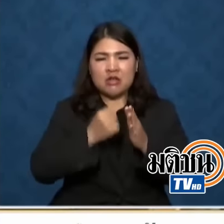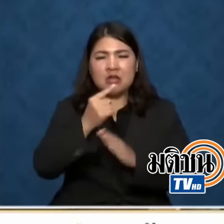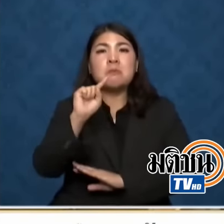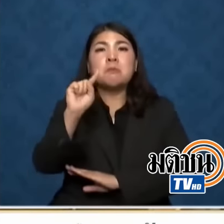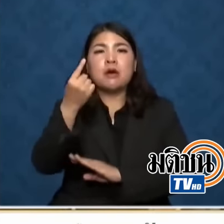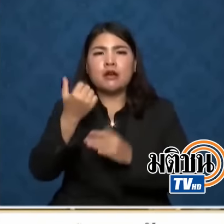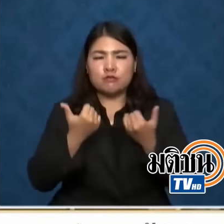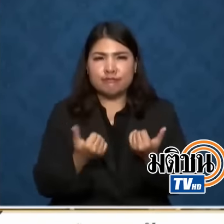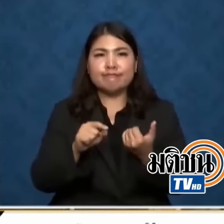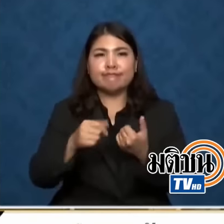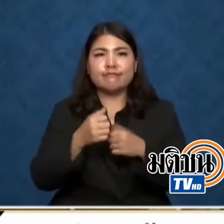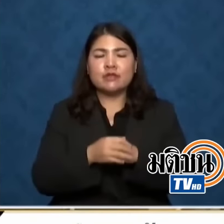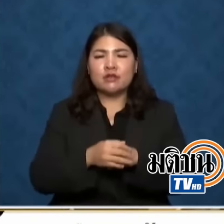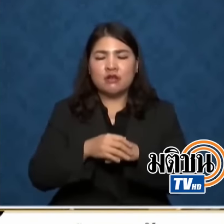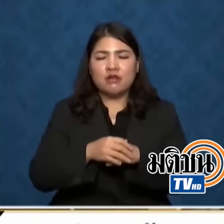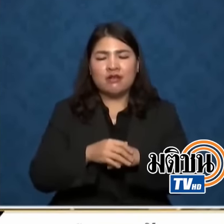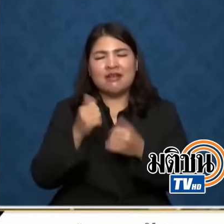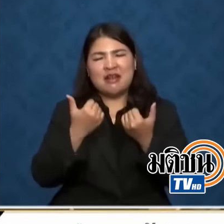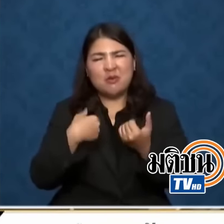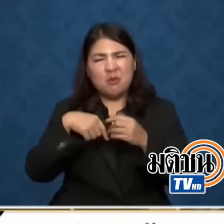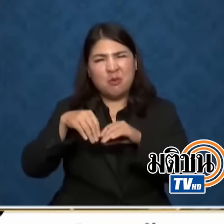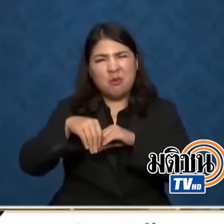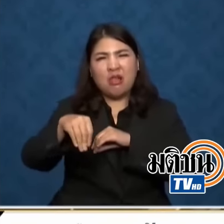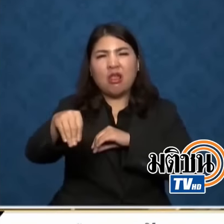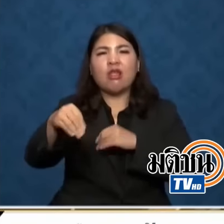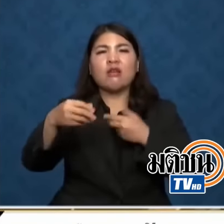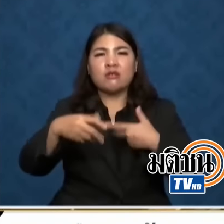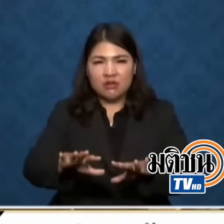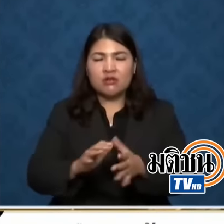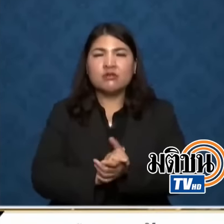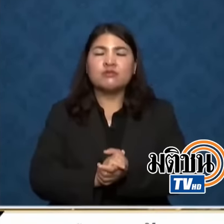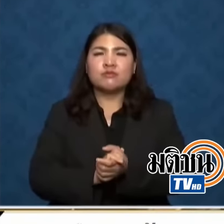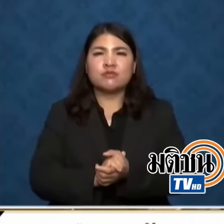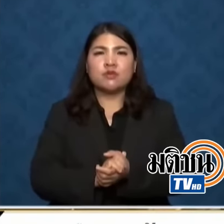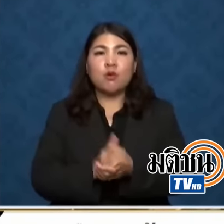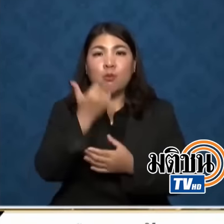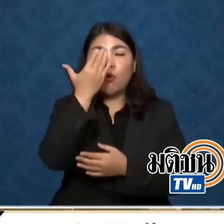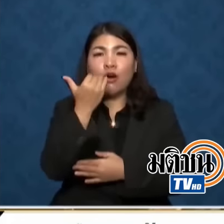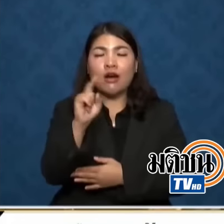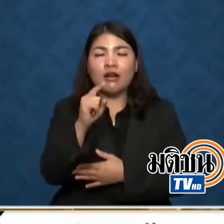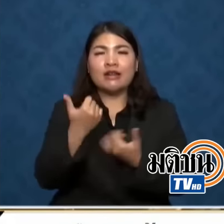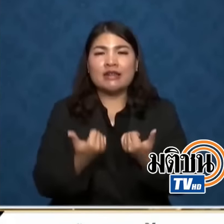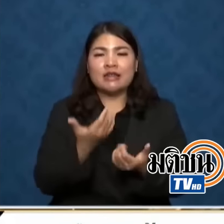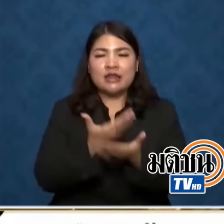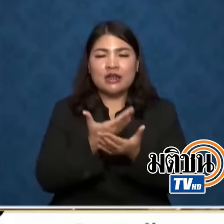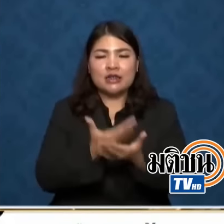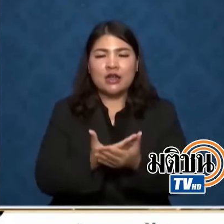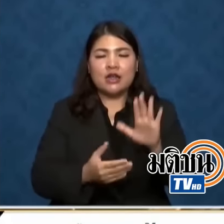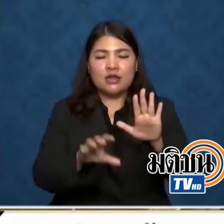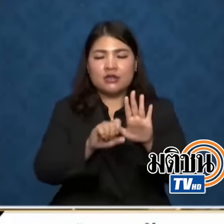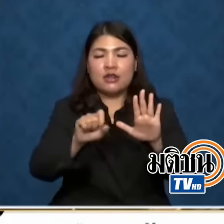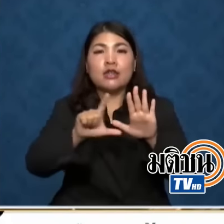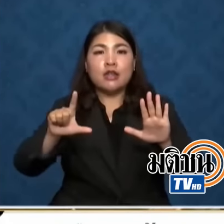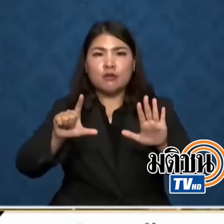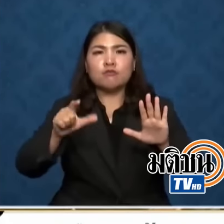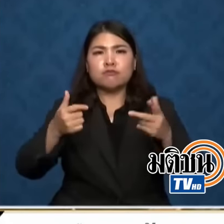นี้เรากำลังออกทะเลกันไปไกลแล้วนะคะเพราะว่ามูลค่า 500,000 ล้านบาทที่กำลังจะเกิดขึ้นตรง